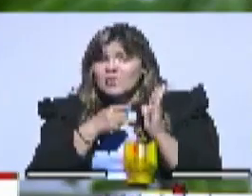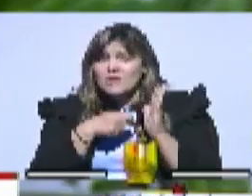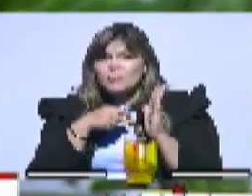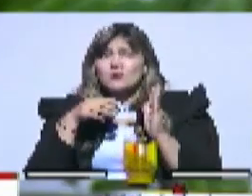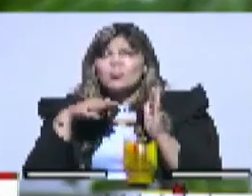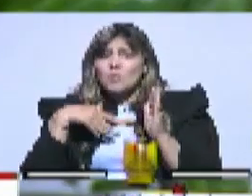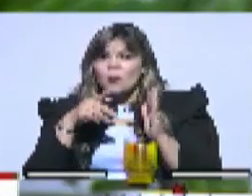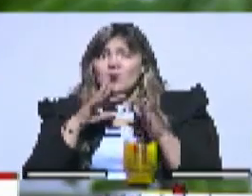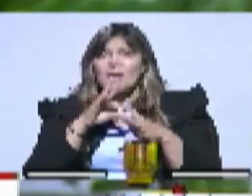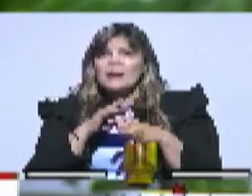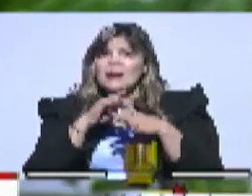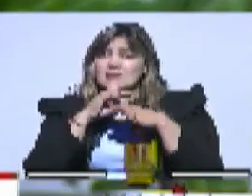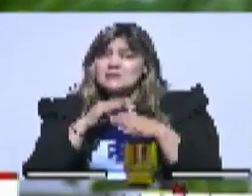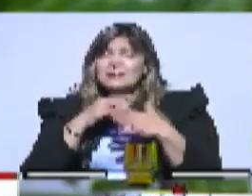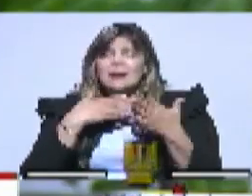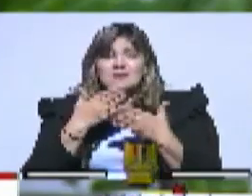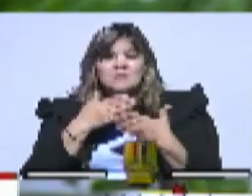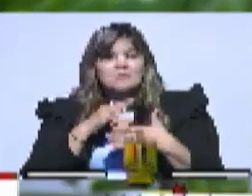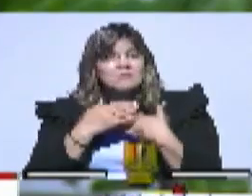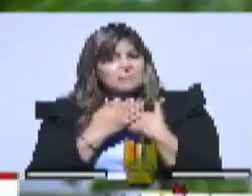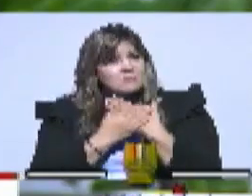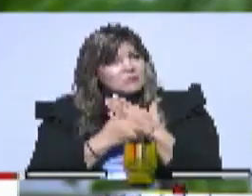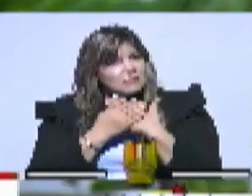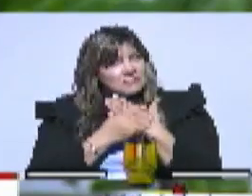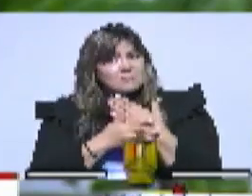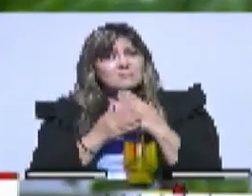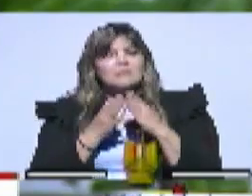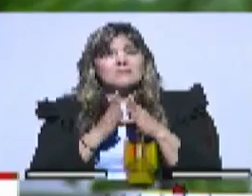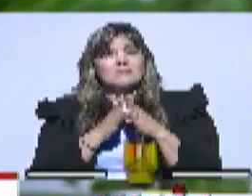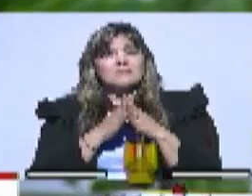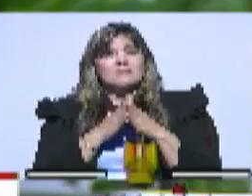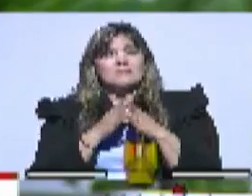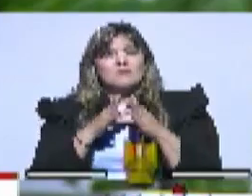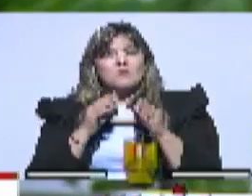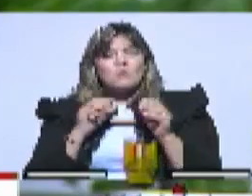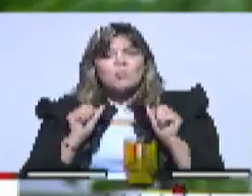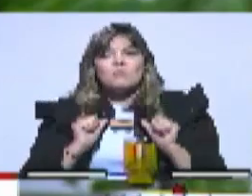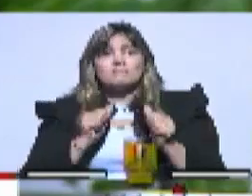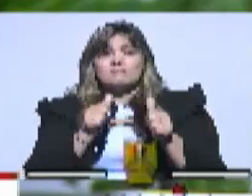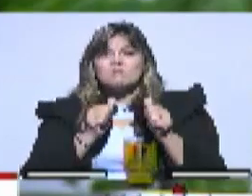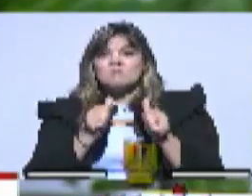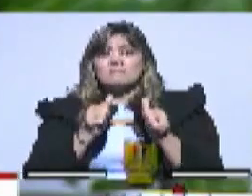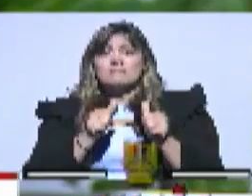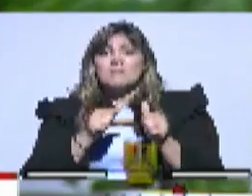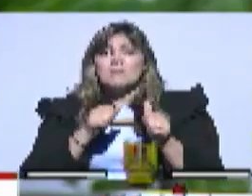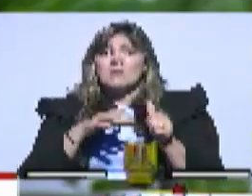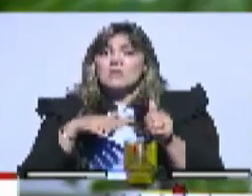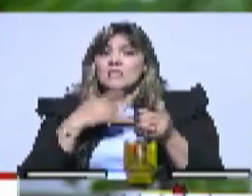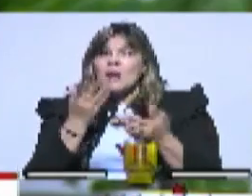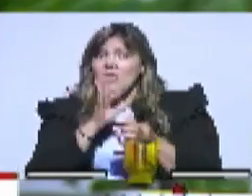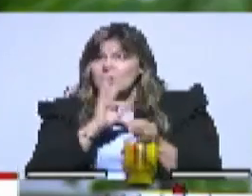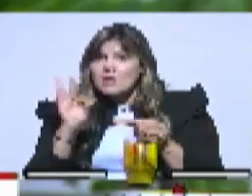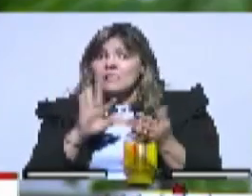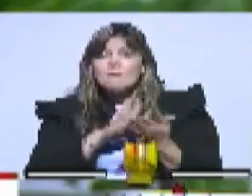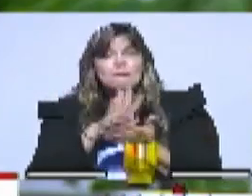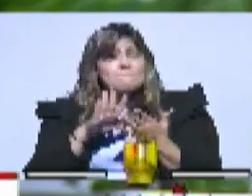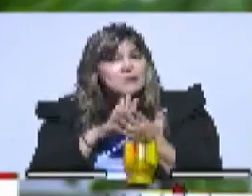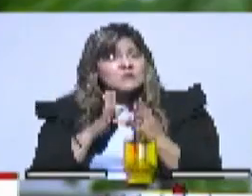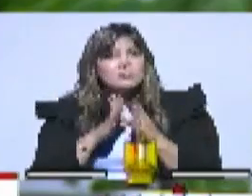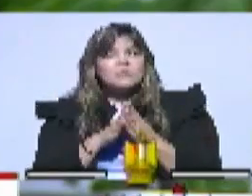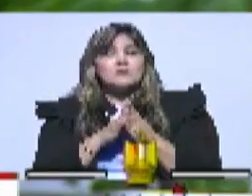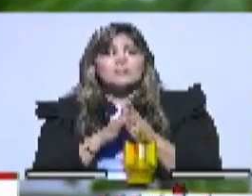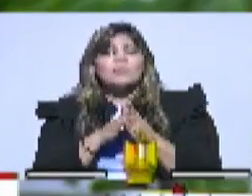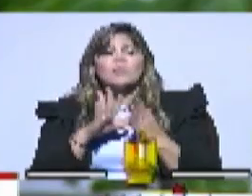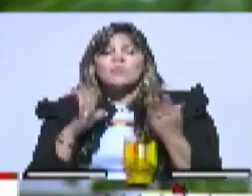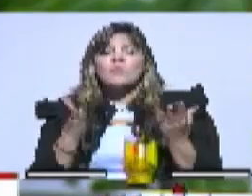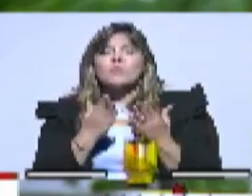إنسانا يتعاطف مع الناس وإنسان يسعى إلى قضاء حوائج الناس، وده كله في